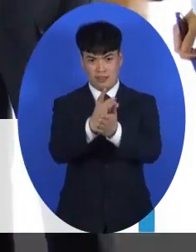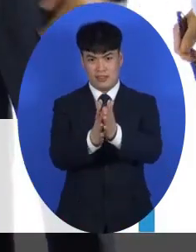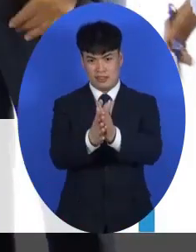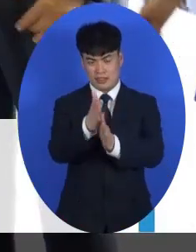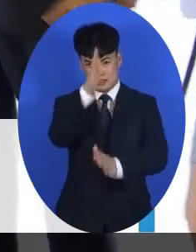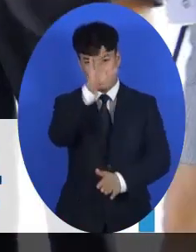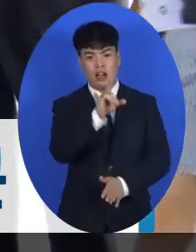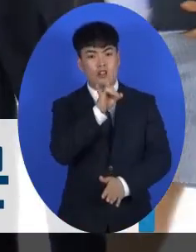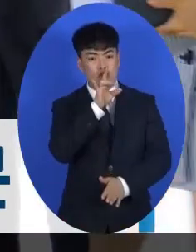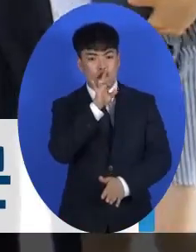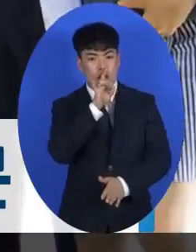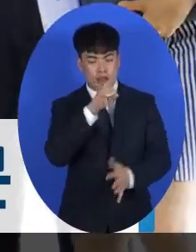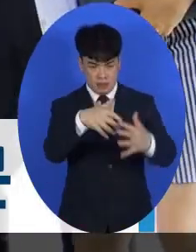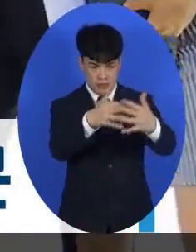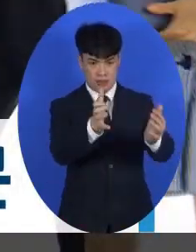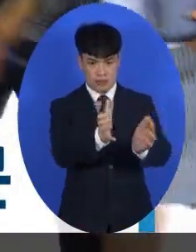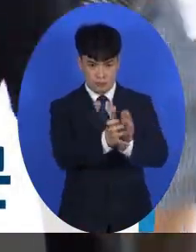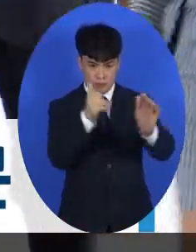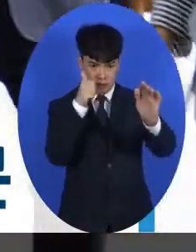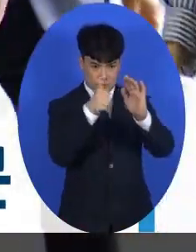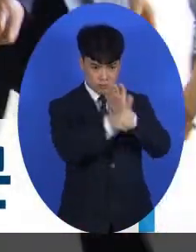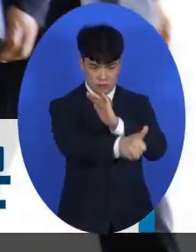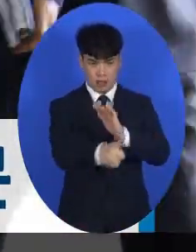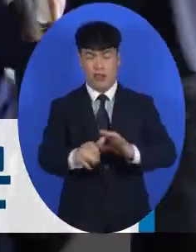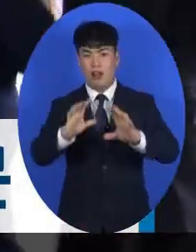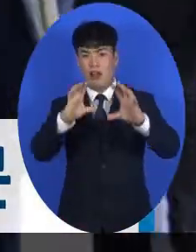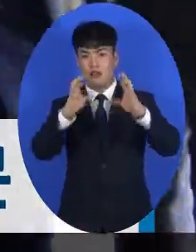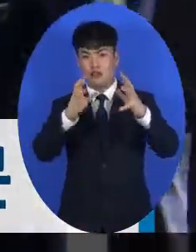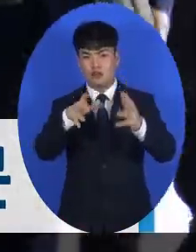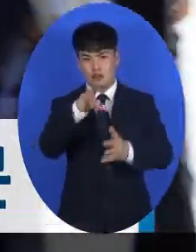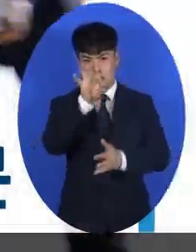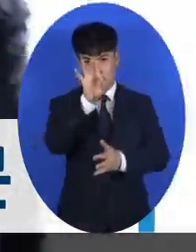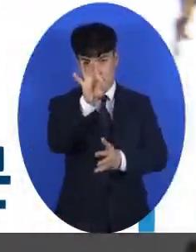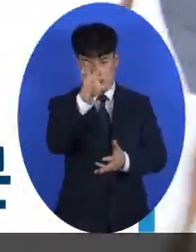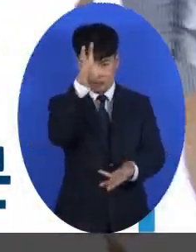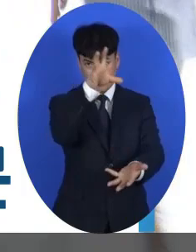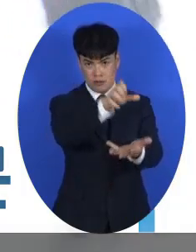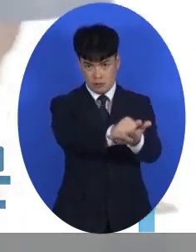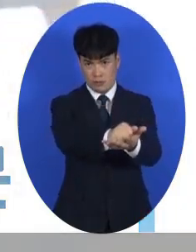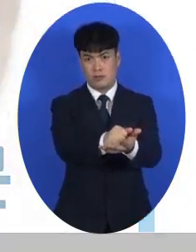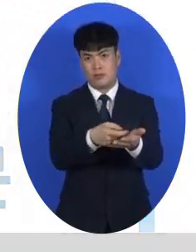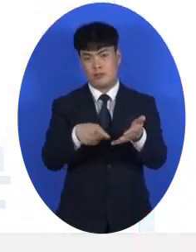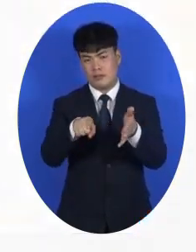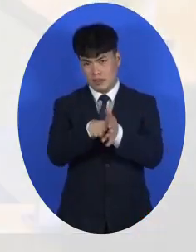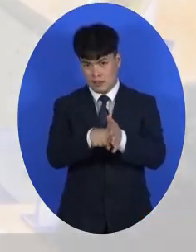최란 씨가 중앙부처를 방문하고 본격적인 국비 예산 확보에 돌입했습니다.